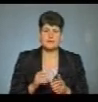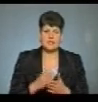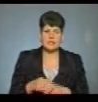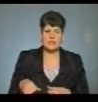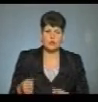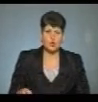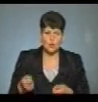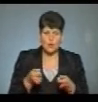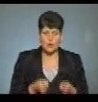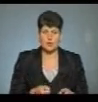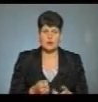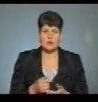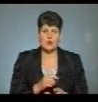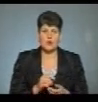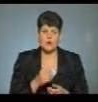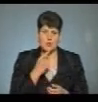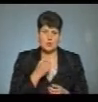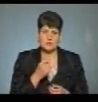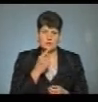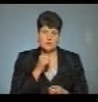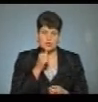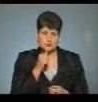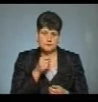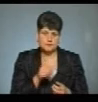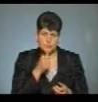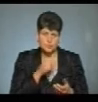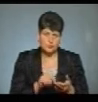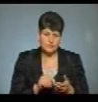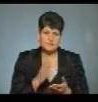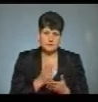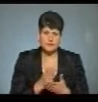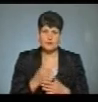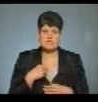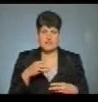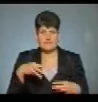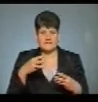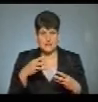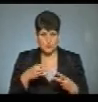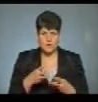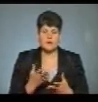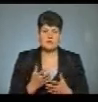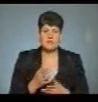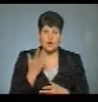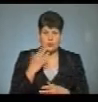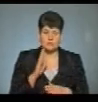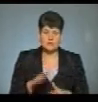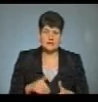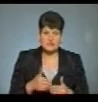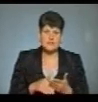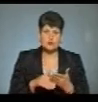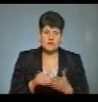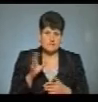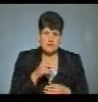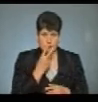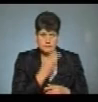ноші, глюкометри. Також, що мені подобається у цій машині, у нас є відеокамера в салоні, і коли буде надаватись допомога, все